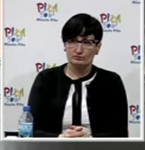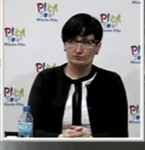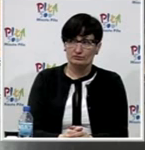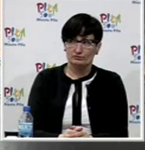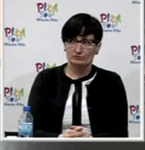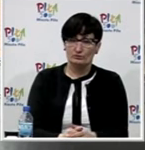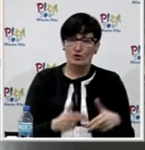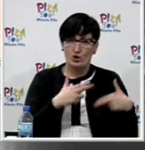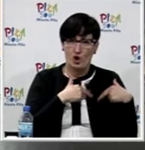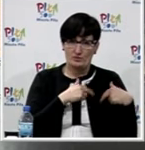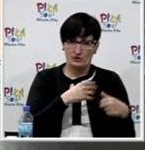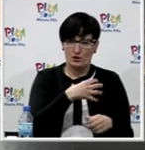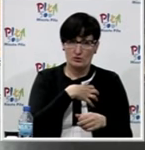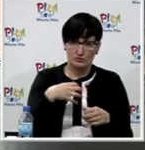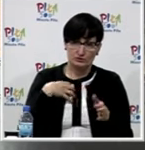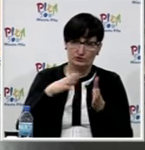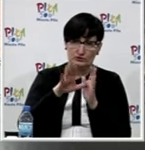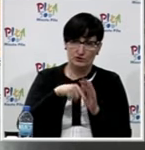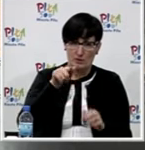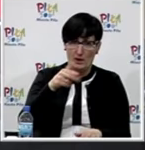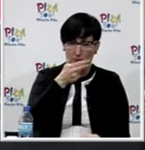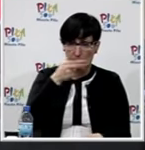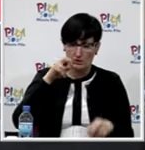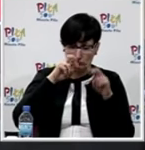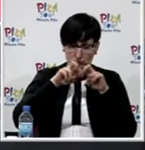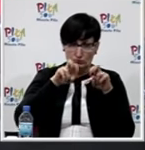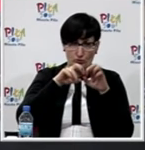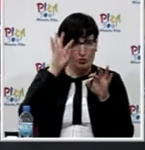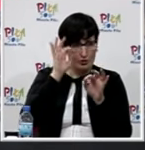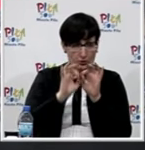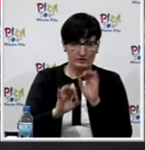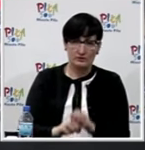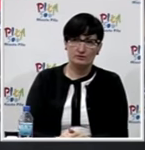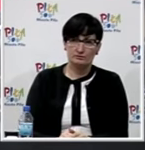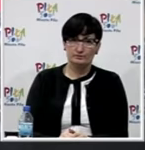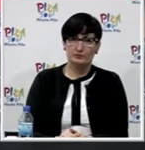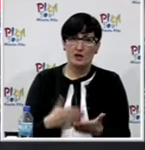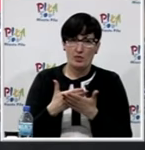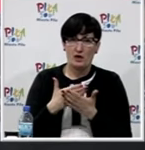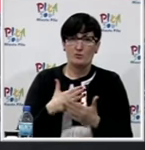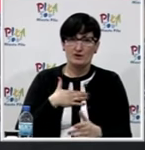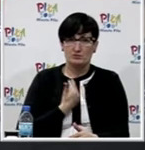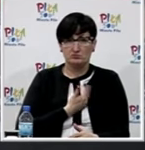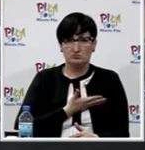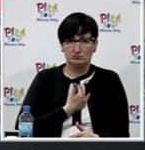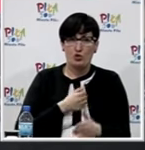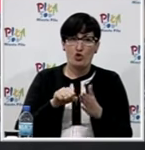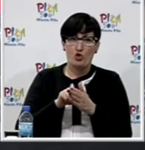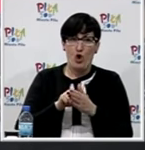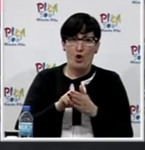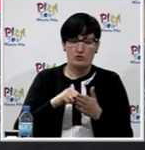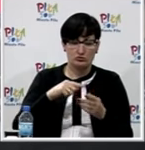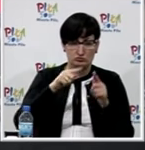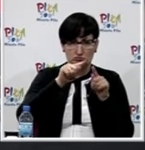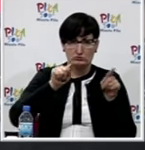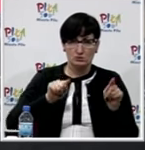Gospodarki Miejskiej ten temat analizowała dość szczegółowo, ponieważ mieliśmy wątpliwości co do kształtu działki przeznaczonej pod